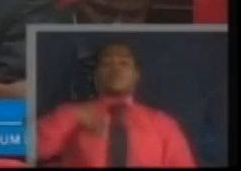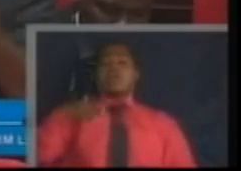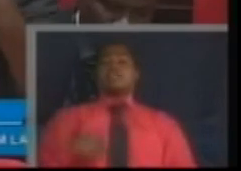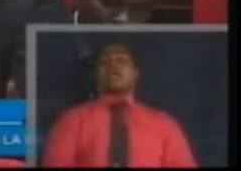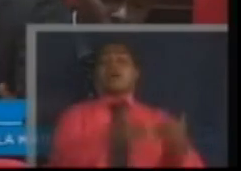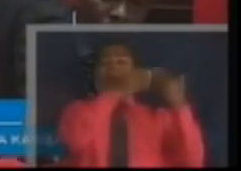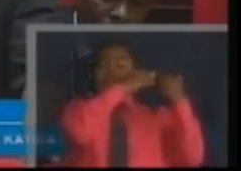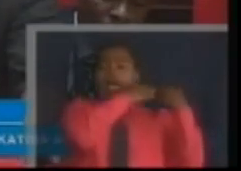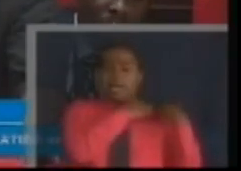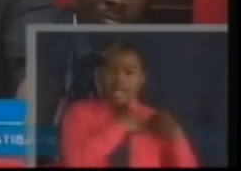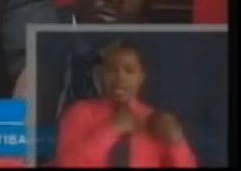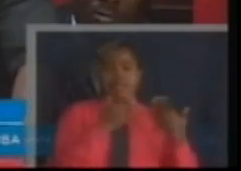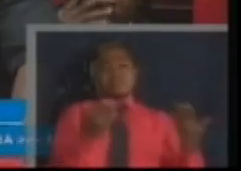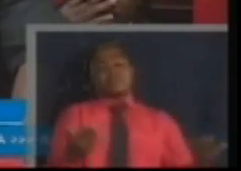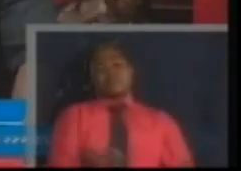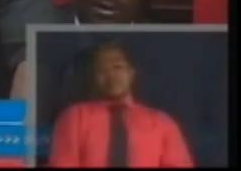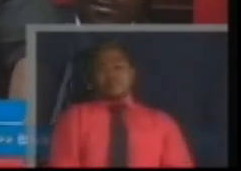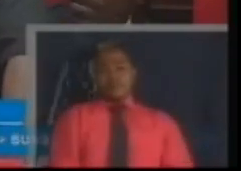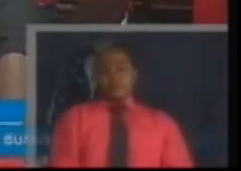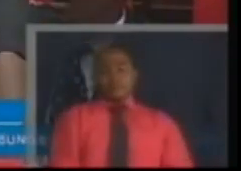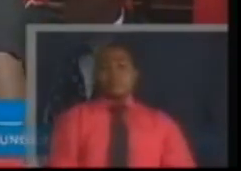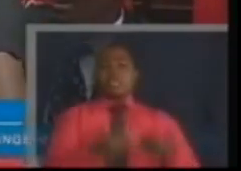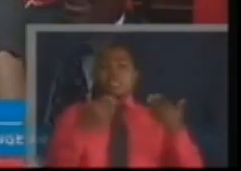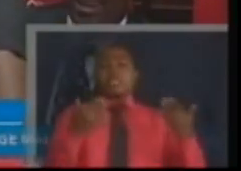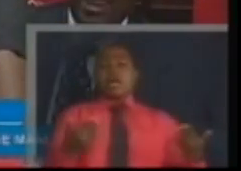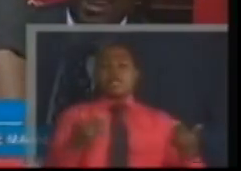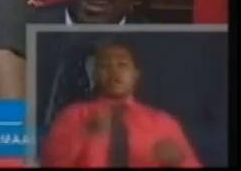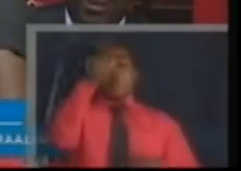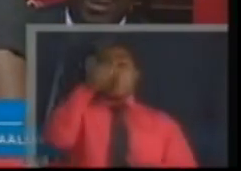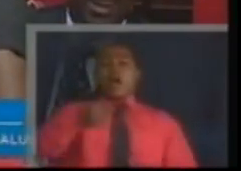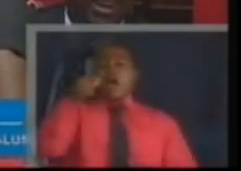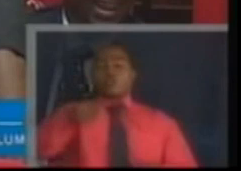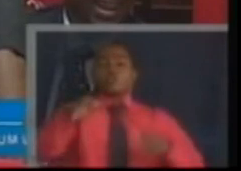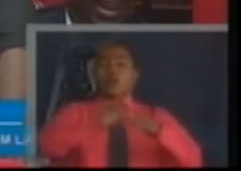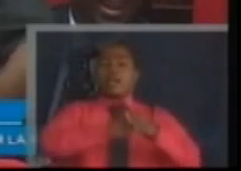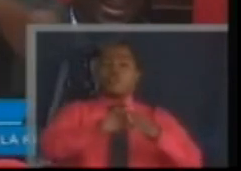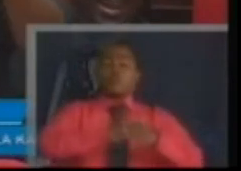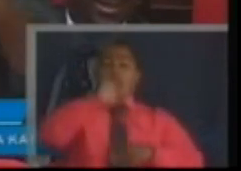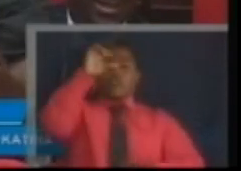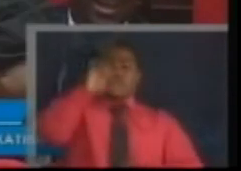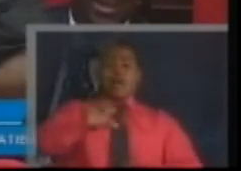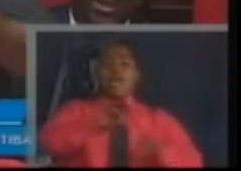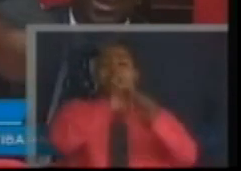madaraka ni data? Hakuna. Kwa hiyo watu wanatumia vibaya, na chama cha siasa sikipo kwa ajili ya